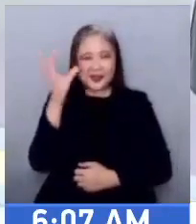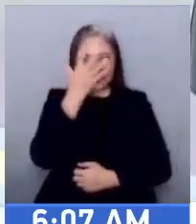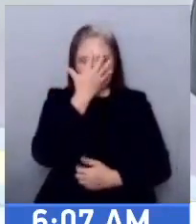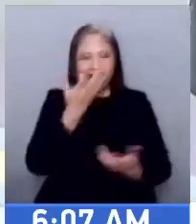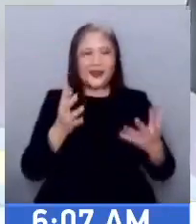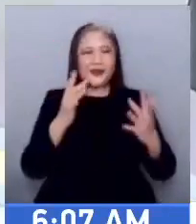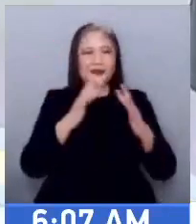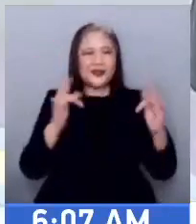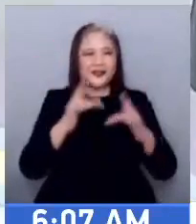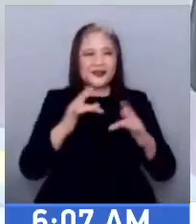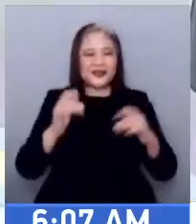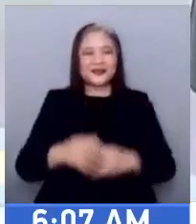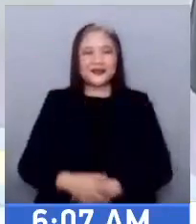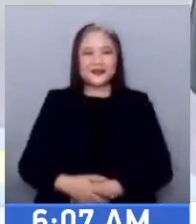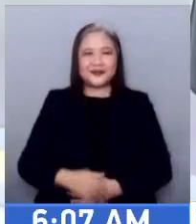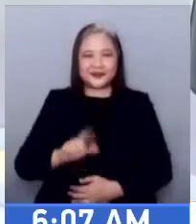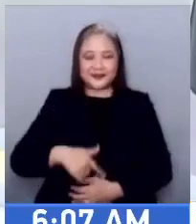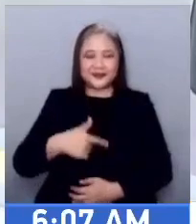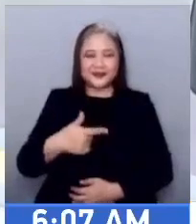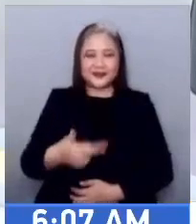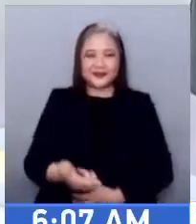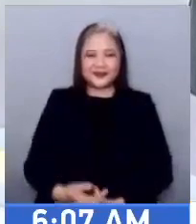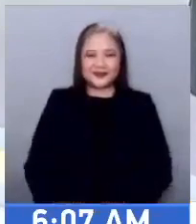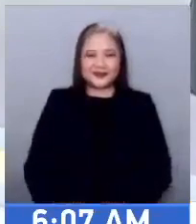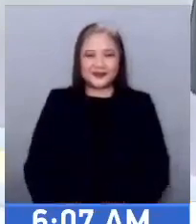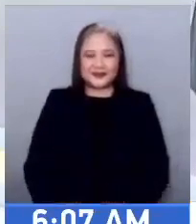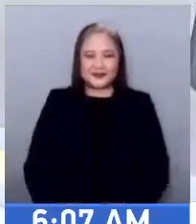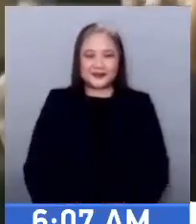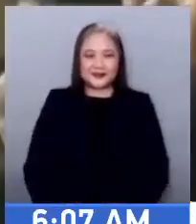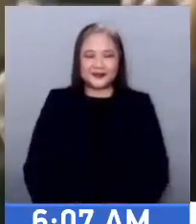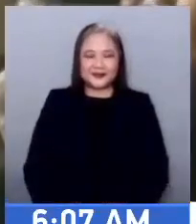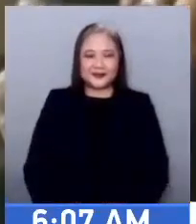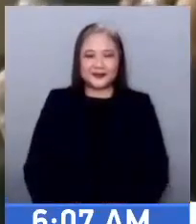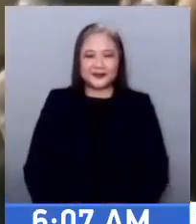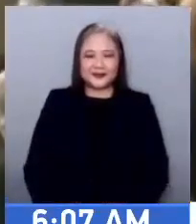Regional TV, One Western Visayas.